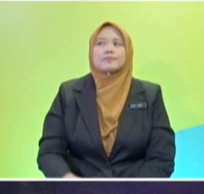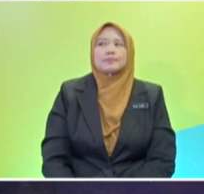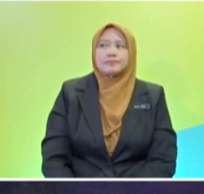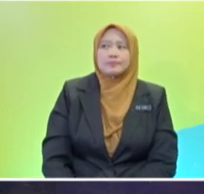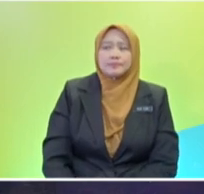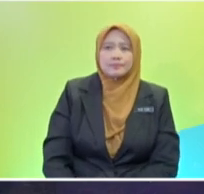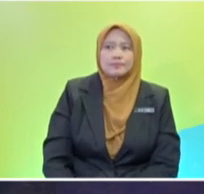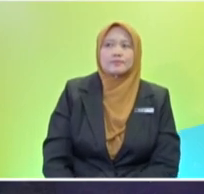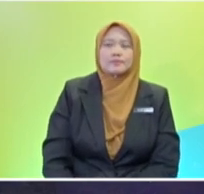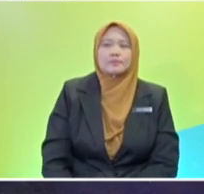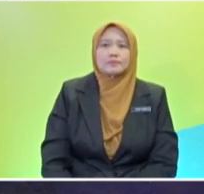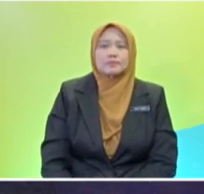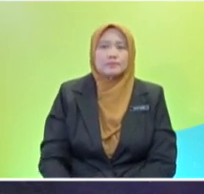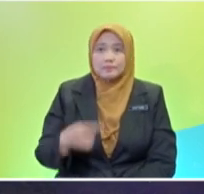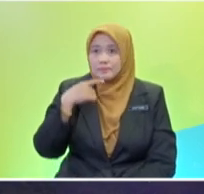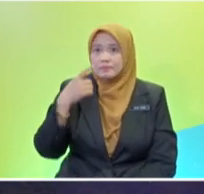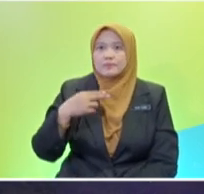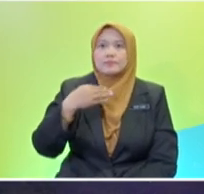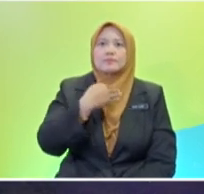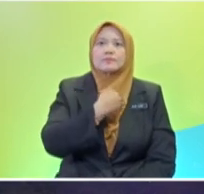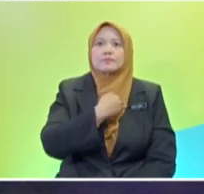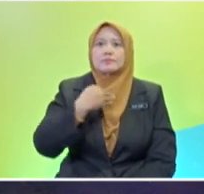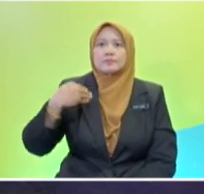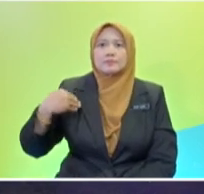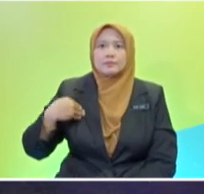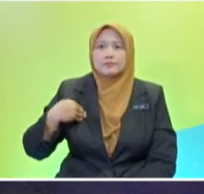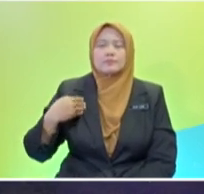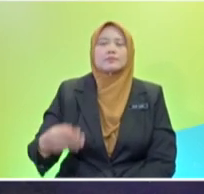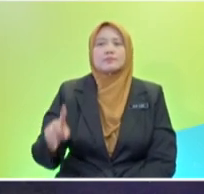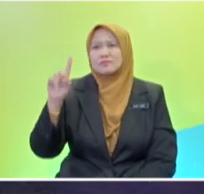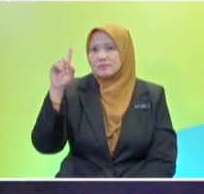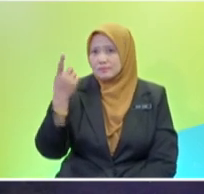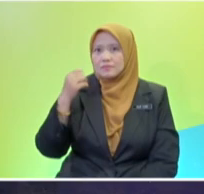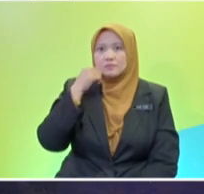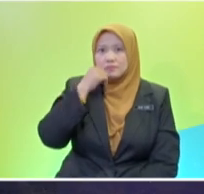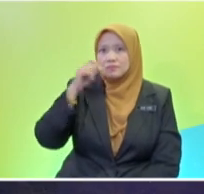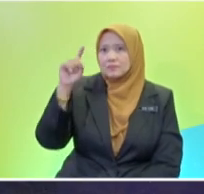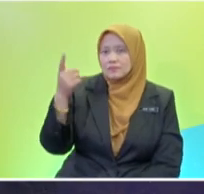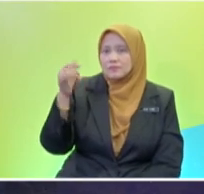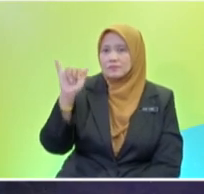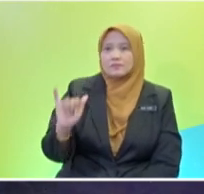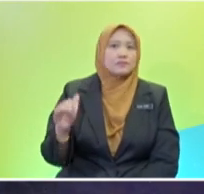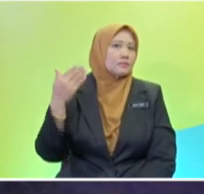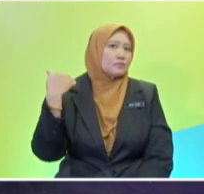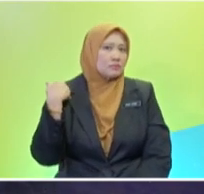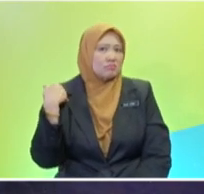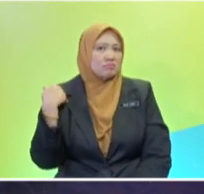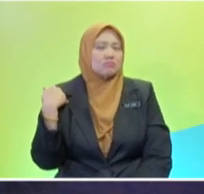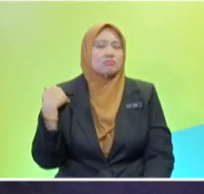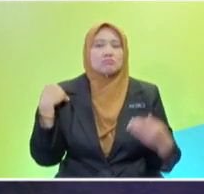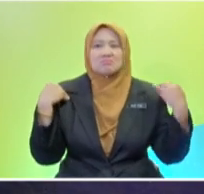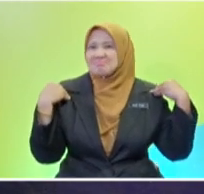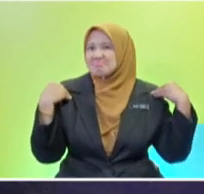dada ini kita sebut sebagai payudara di mana hanya perempuan saja yang ada dan kita tak boleh